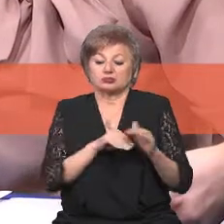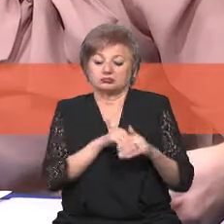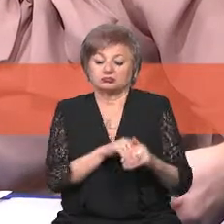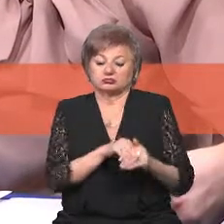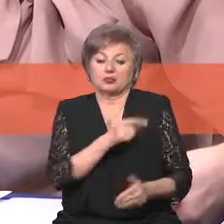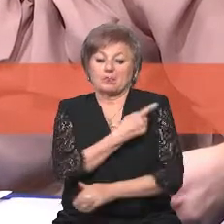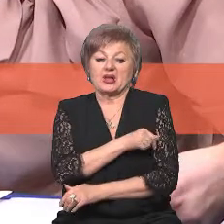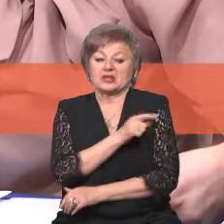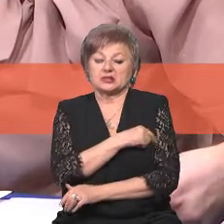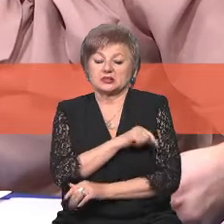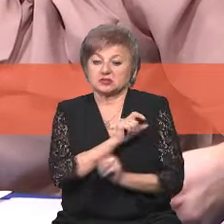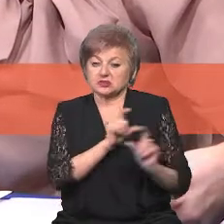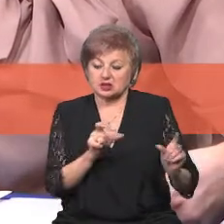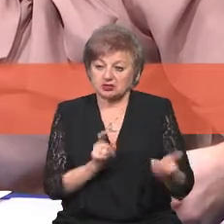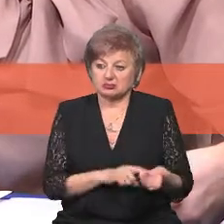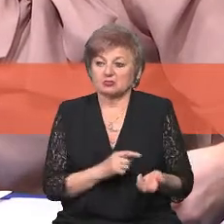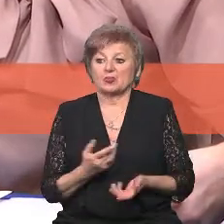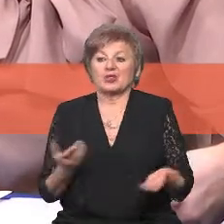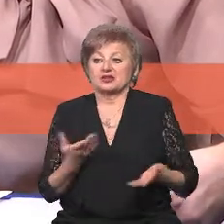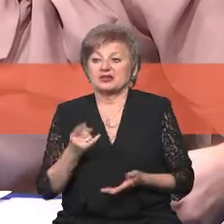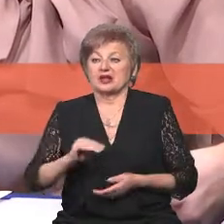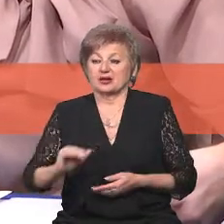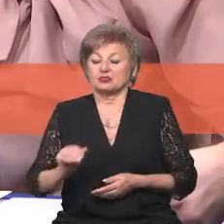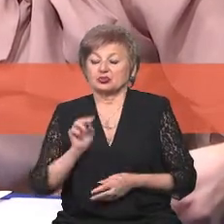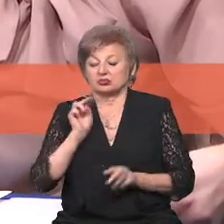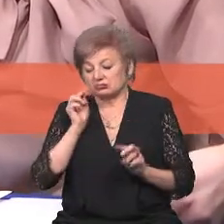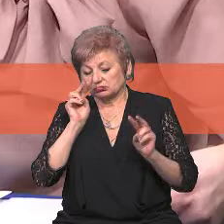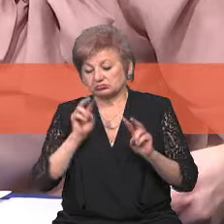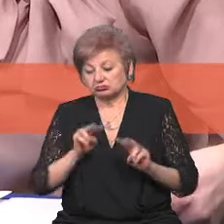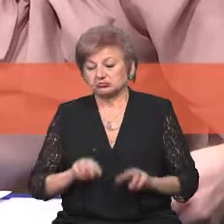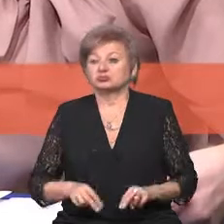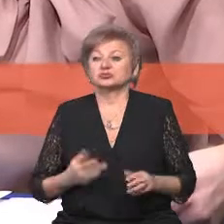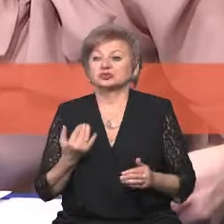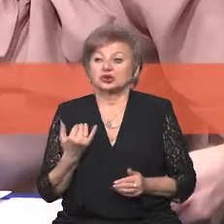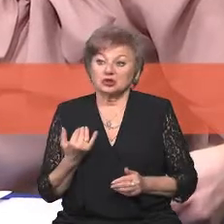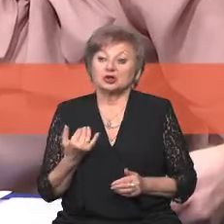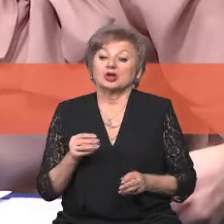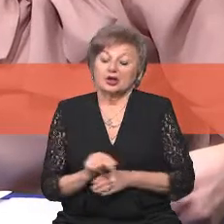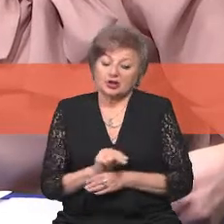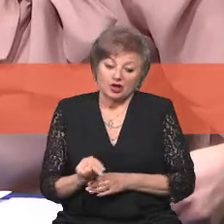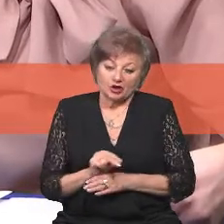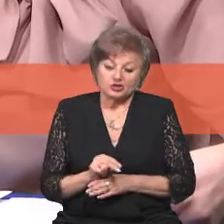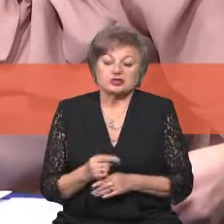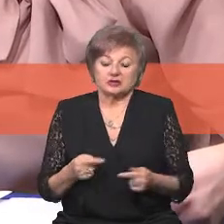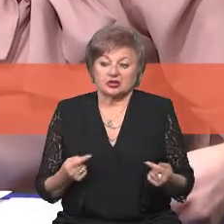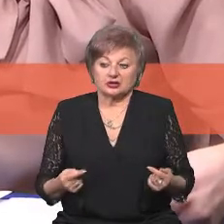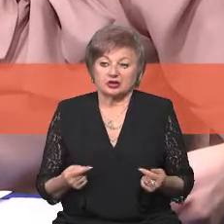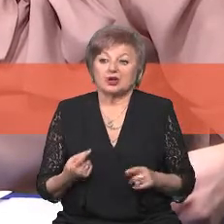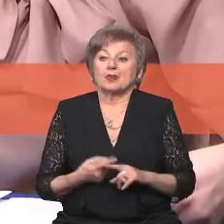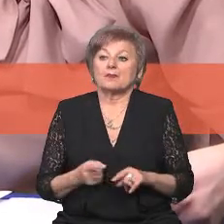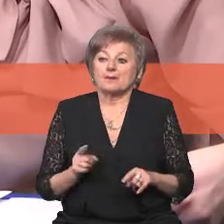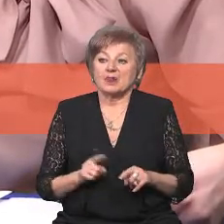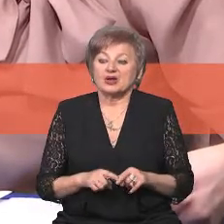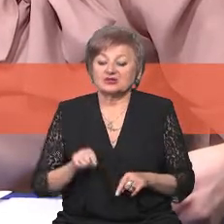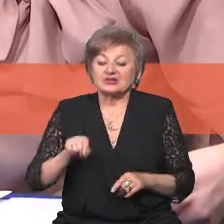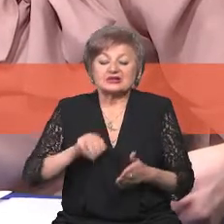в медичних установах, де дитина наблюдається, наглядається і лікується і так далі. Тому